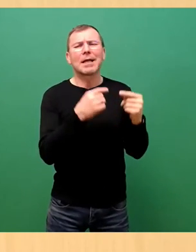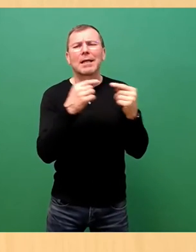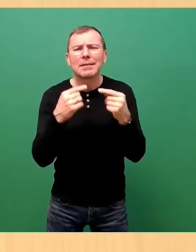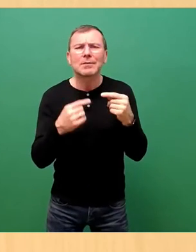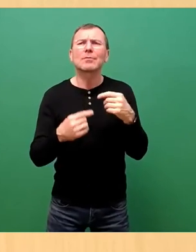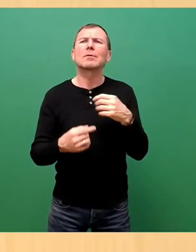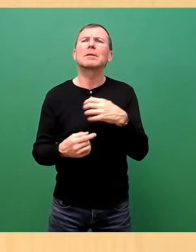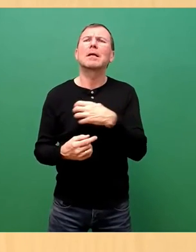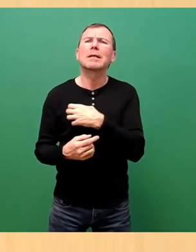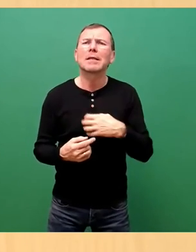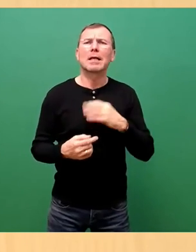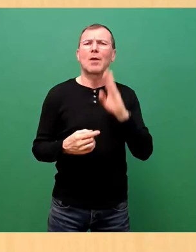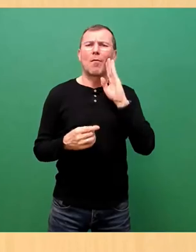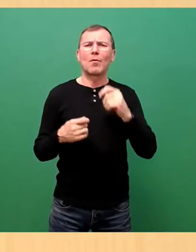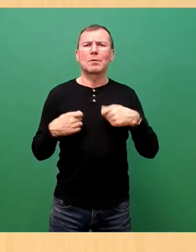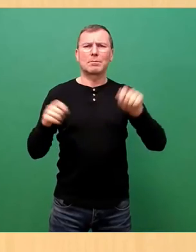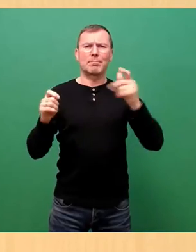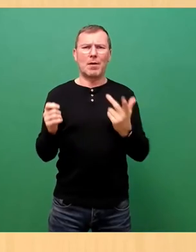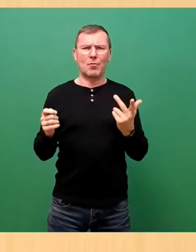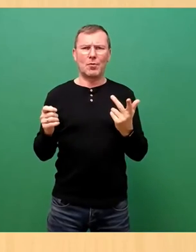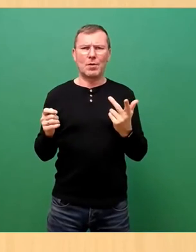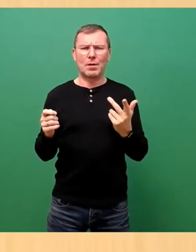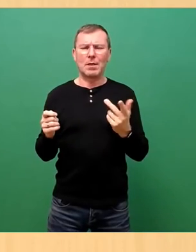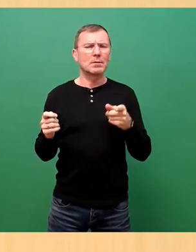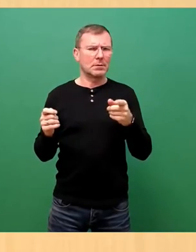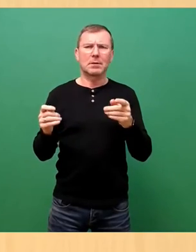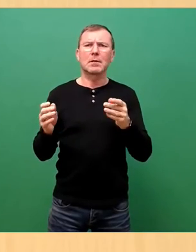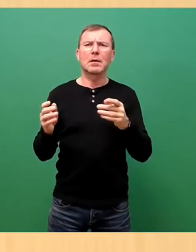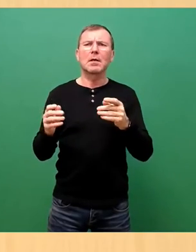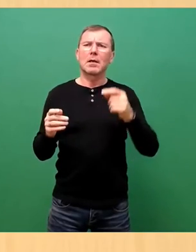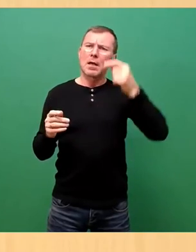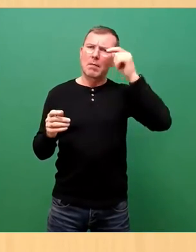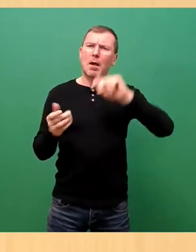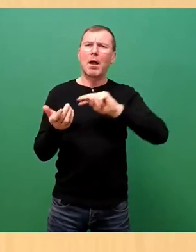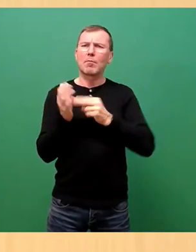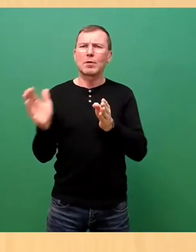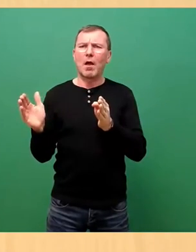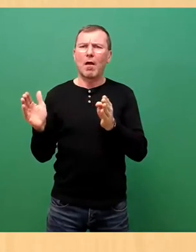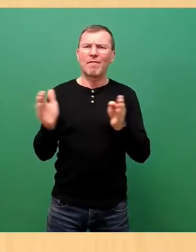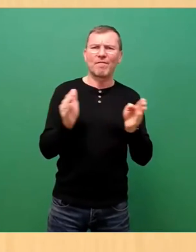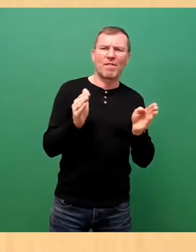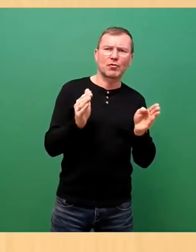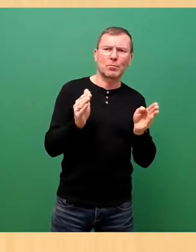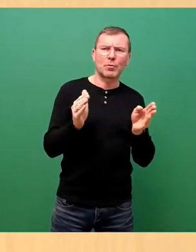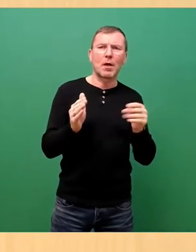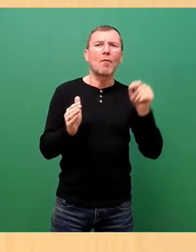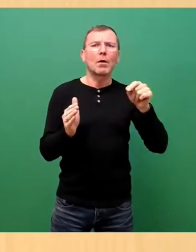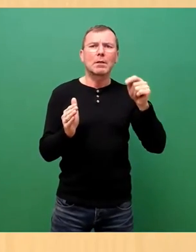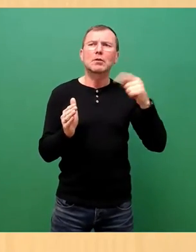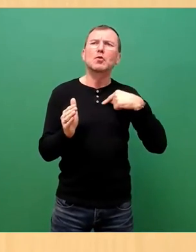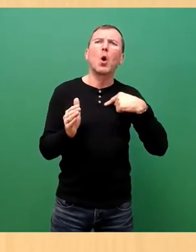anschaue, definitiv eine Diskursverschiebung statt. Eine Diskursverschiebung, wo so getan wird, als